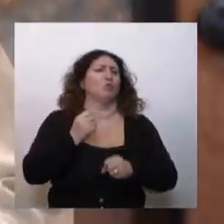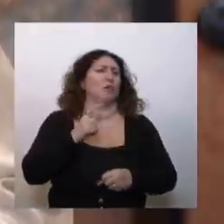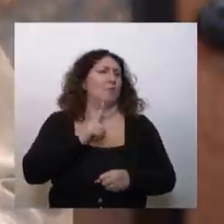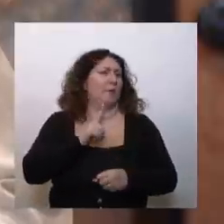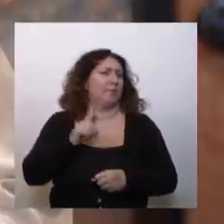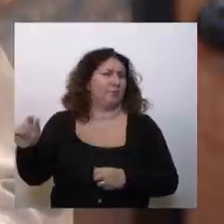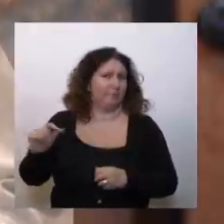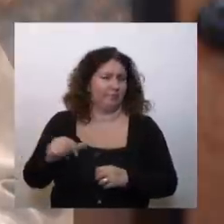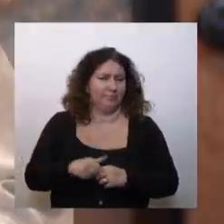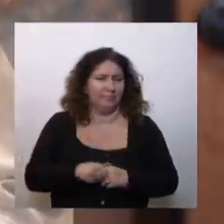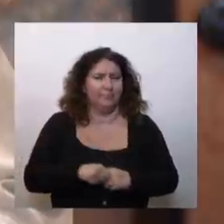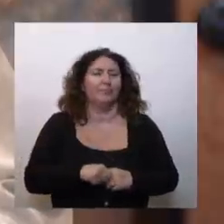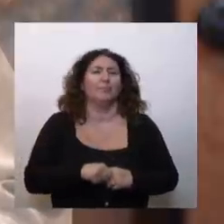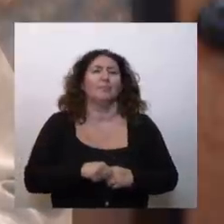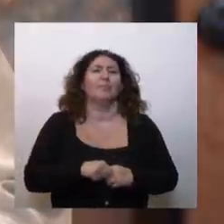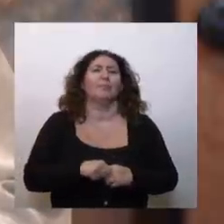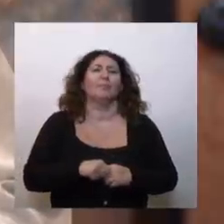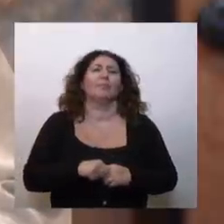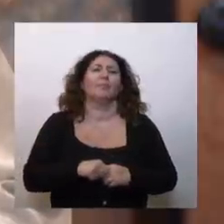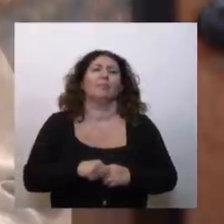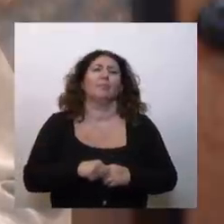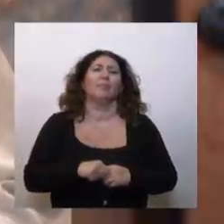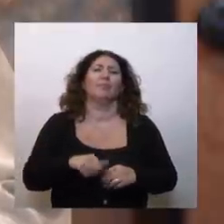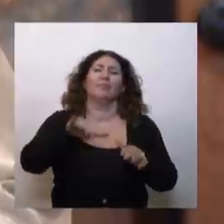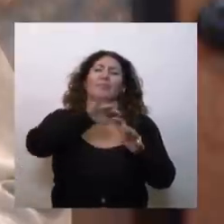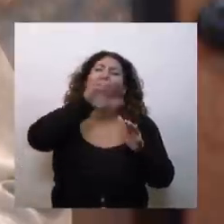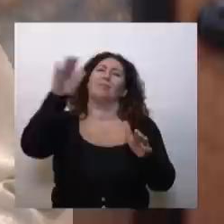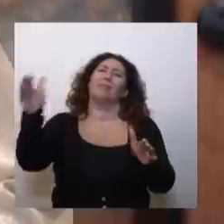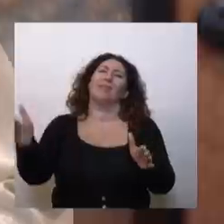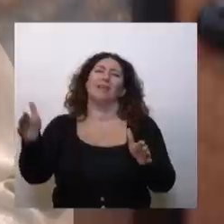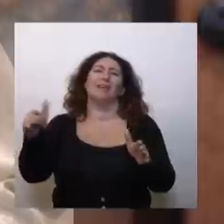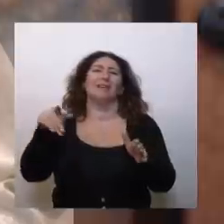Lì, sedute di fronte alla tomba,